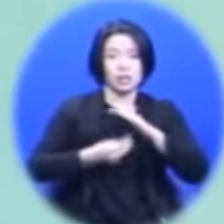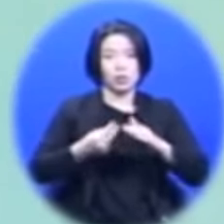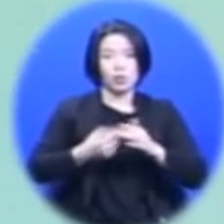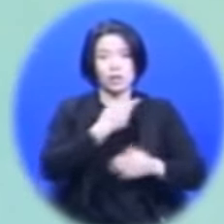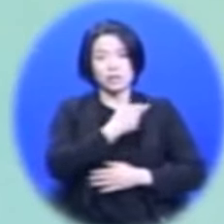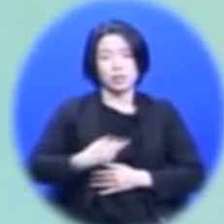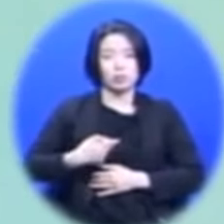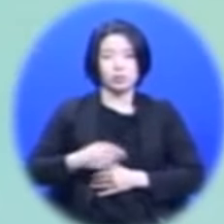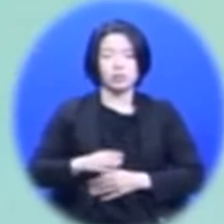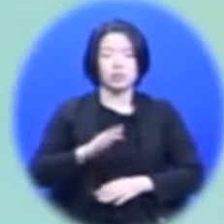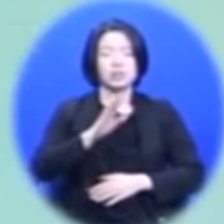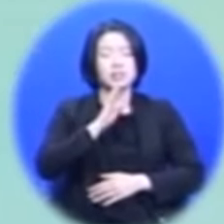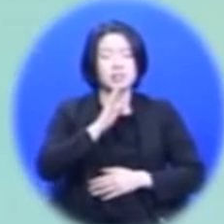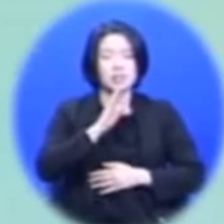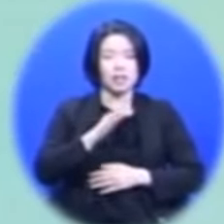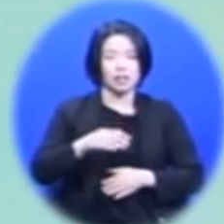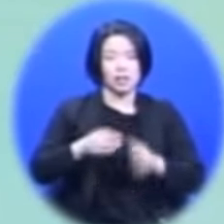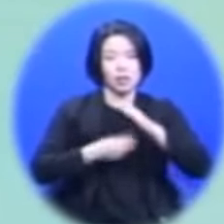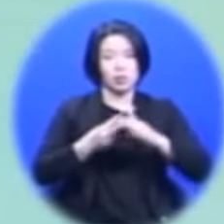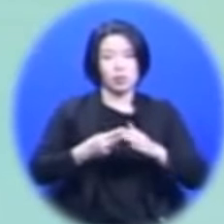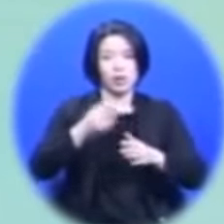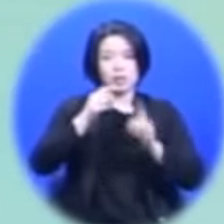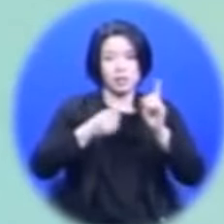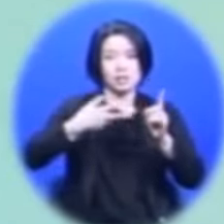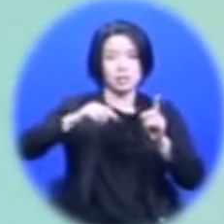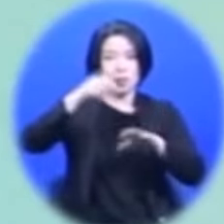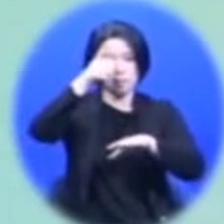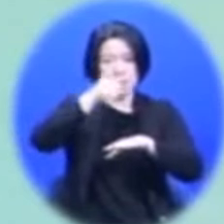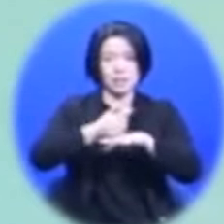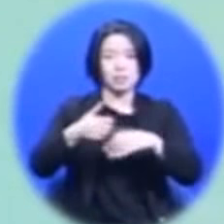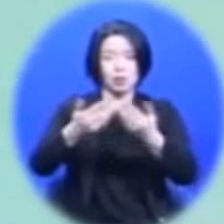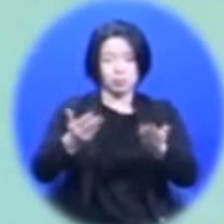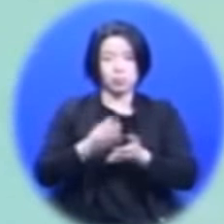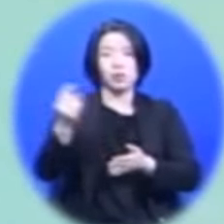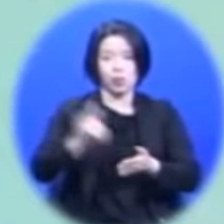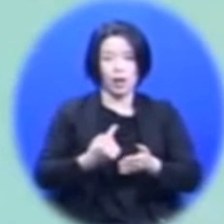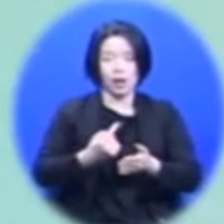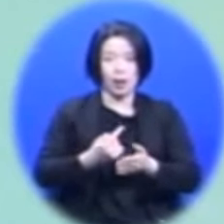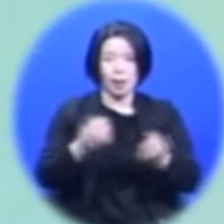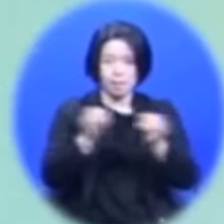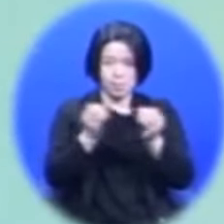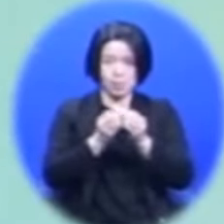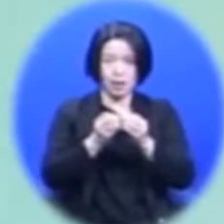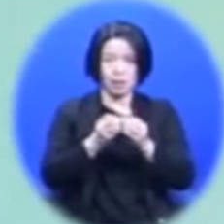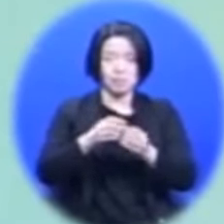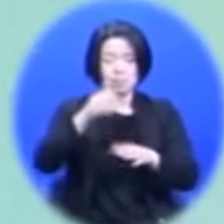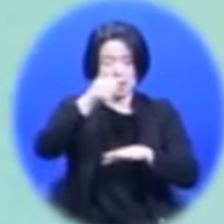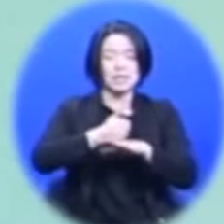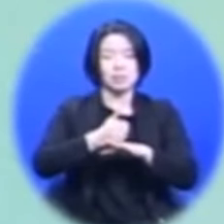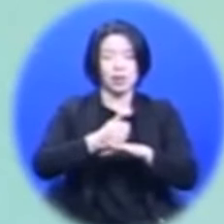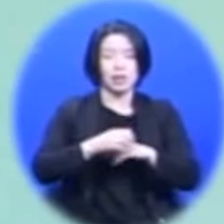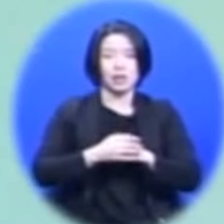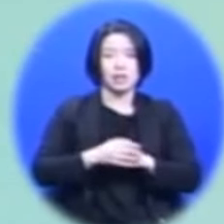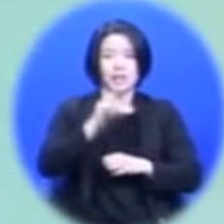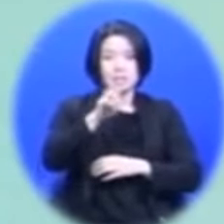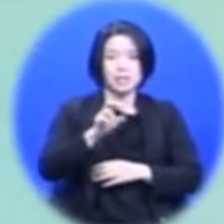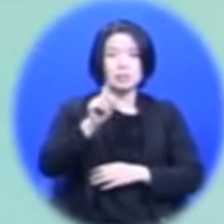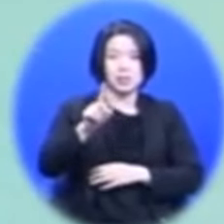요한사도는 드디어 요한일서 마지막 부분에 이제 옵니다. 이제 마지막 구절 하나가 남았습니다.